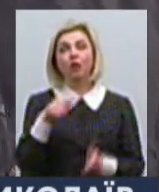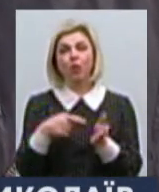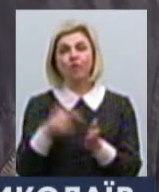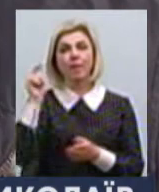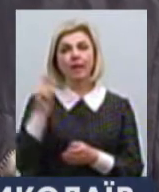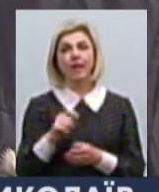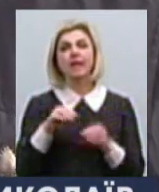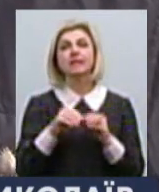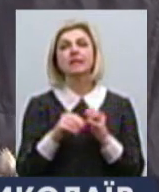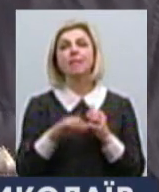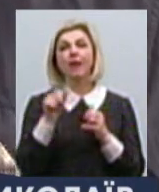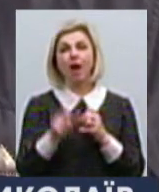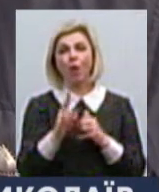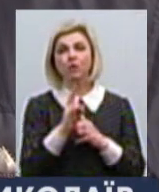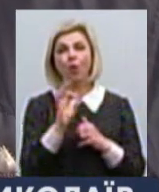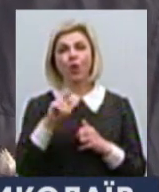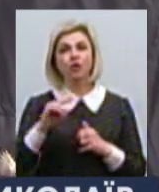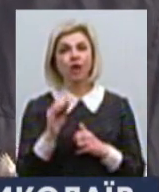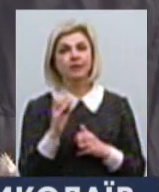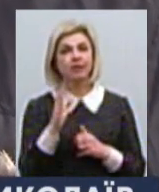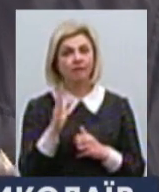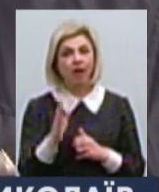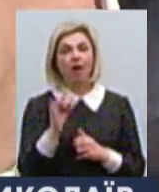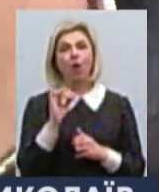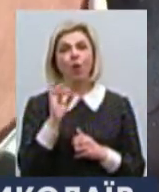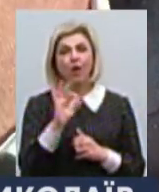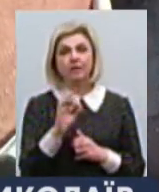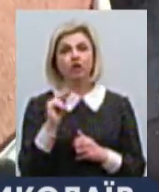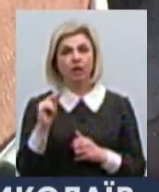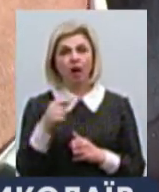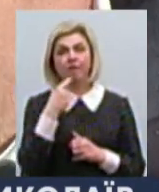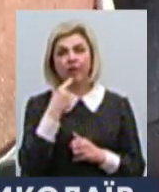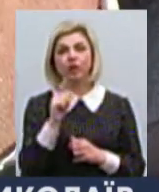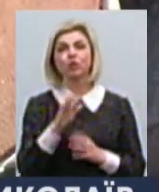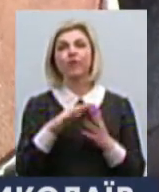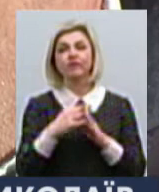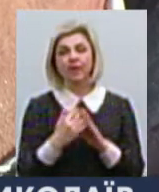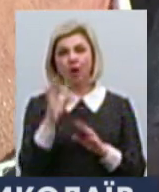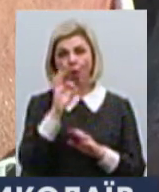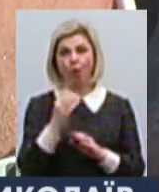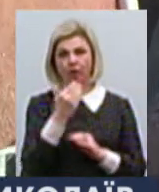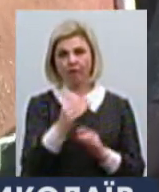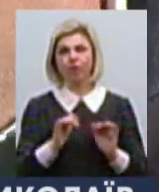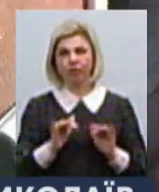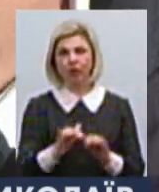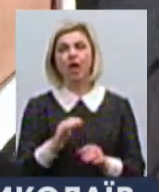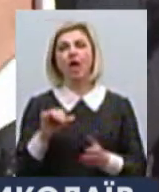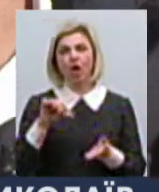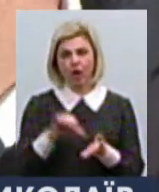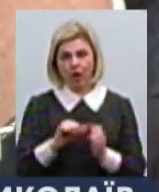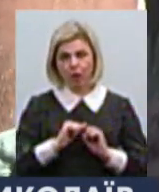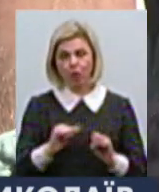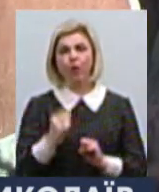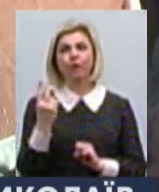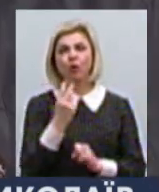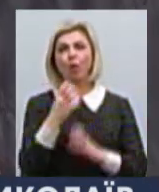земляки Костянтина Ольшанського. Олександр Чоротков розповідає, у селі Приколотне про вчинок загону героя Другої світової війни